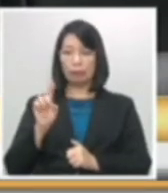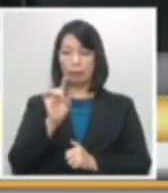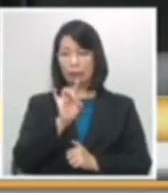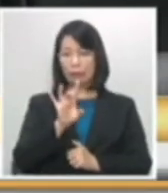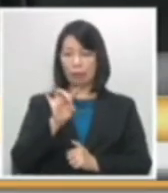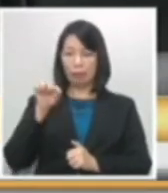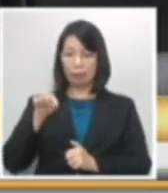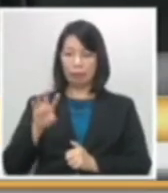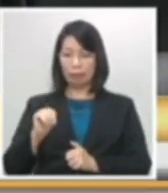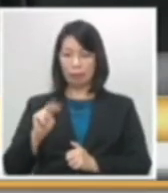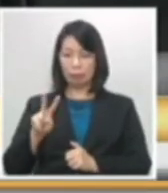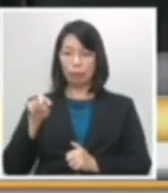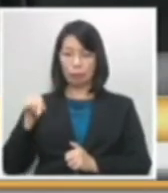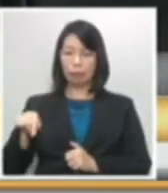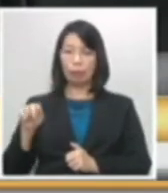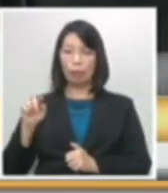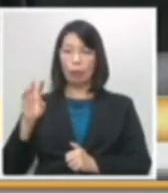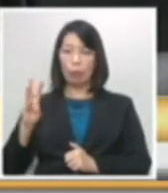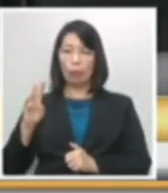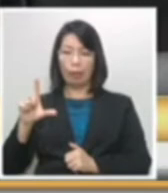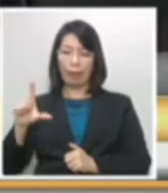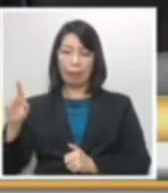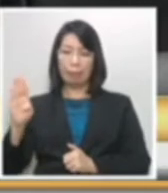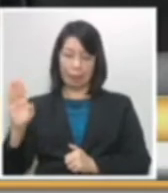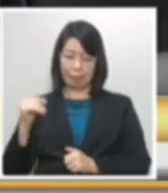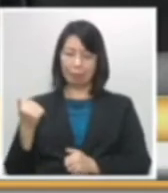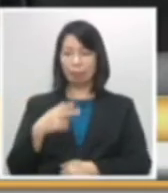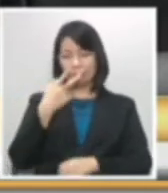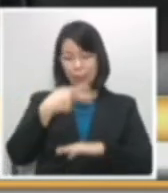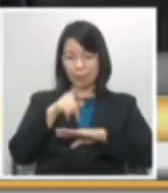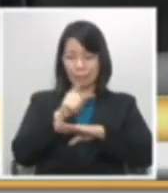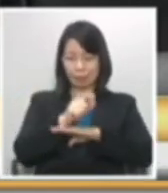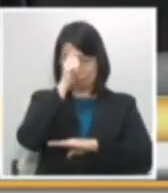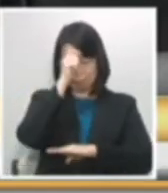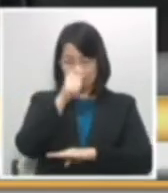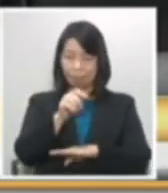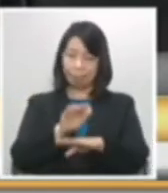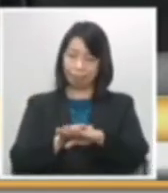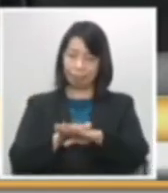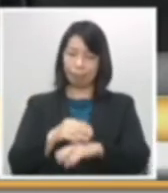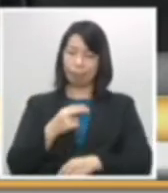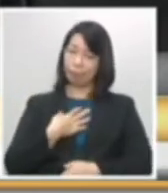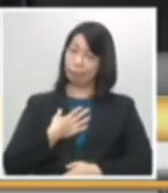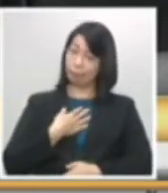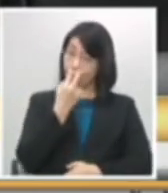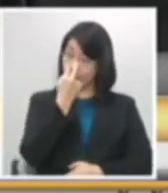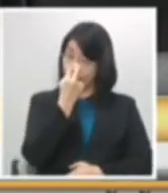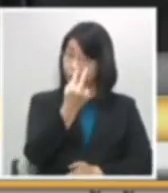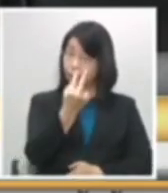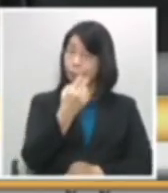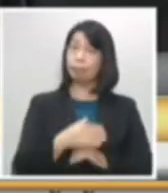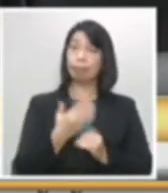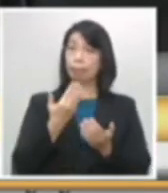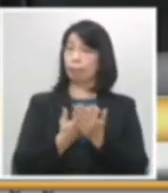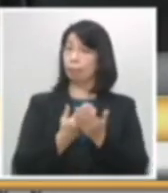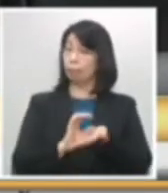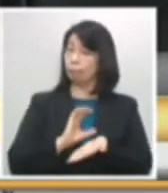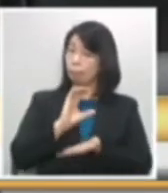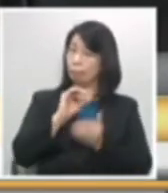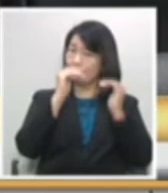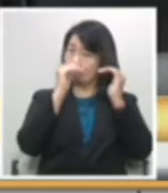14.142.6 ล้านบาทหรือ7%ท่านประธานคะดิฉันเห็นว่าการปรับลดลงงบประมาณ